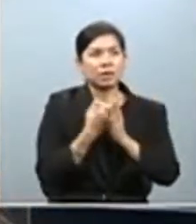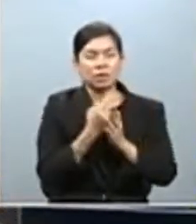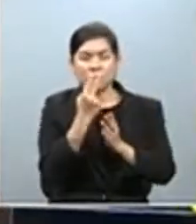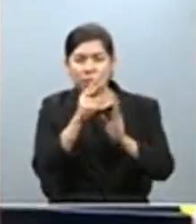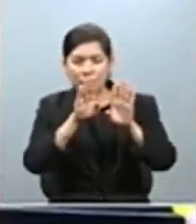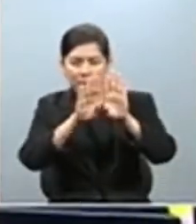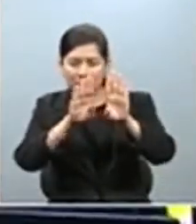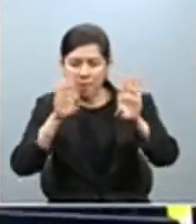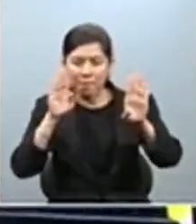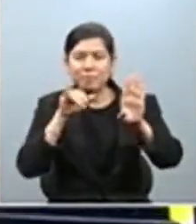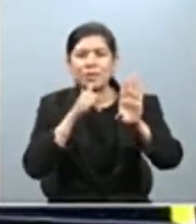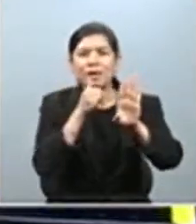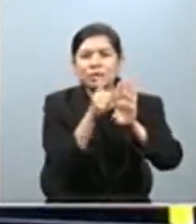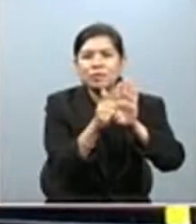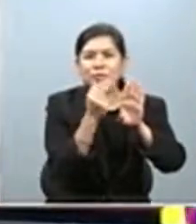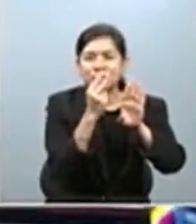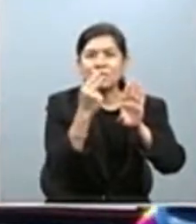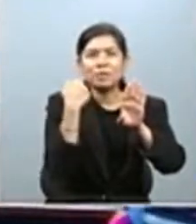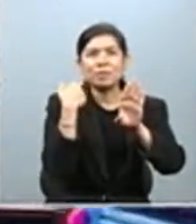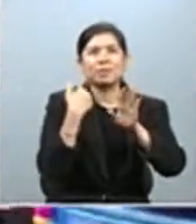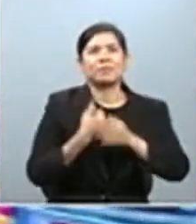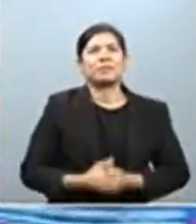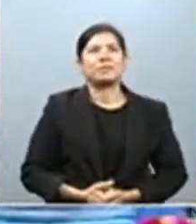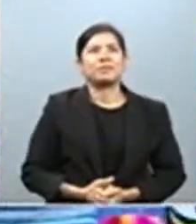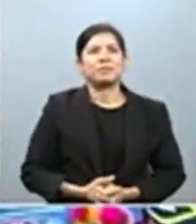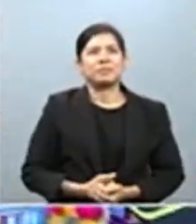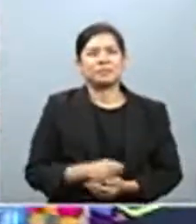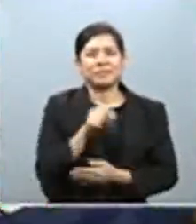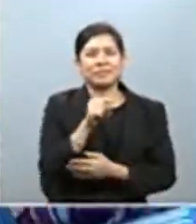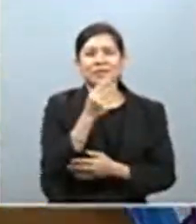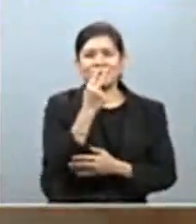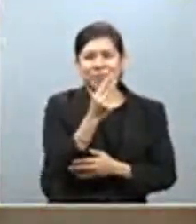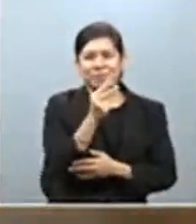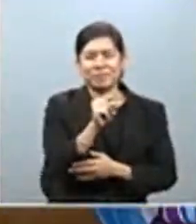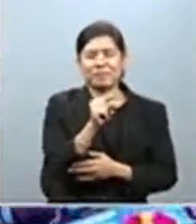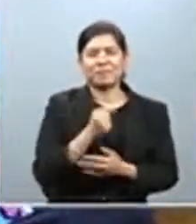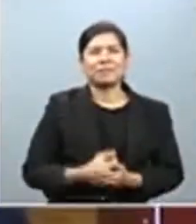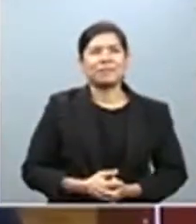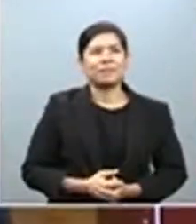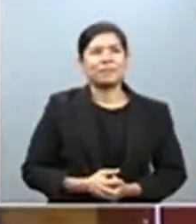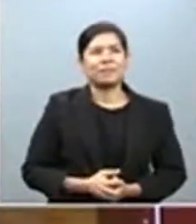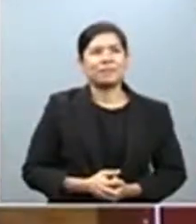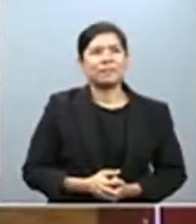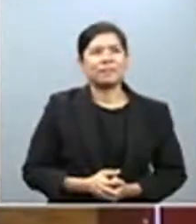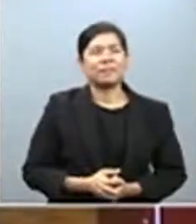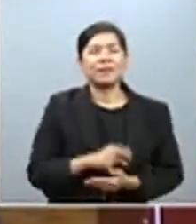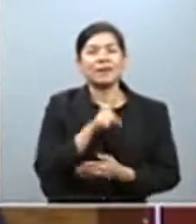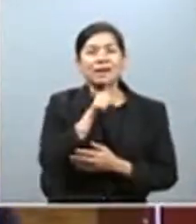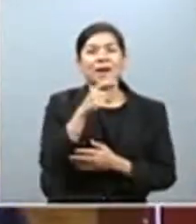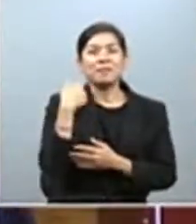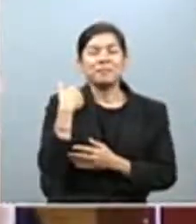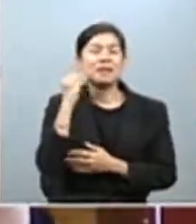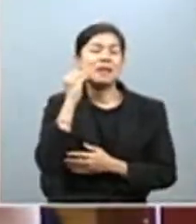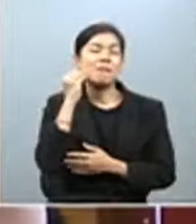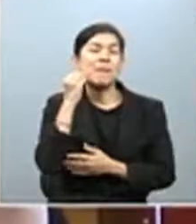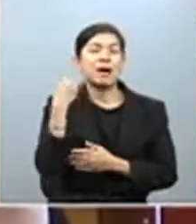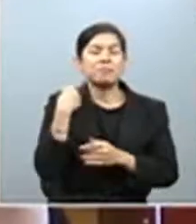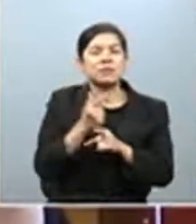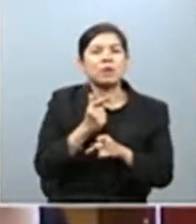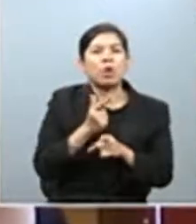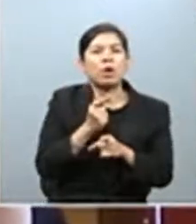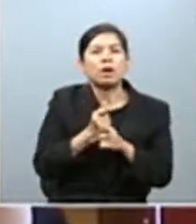เขาอย่างนี้ก็เสร็จพี่จุ๋มสิคะท่านค่ะ ที่บ้านท่านเลี้ยงนกเขาเยอะเหรอคะ